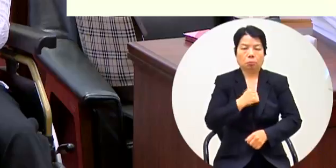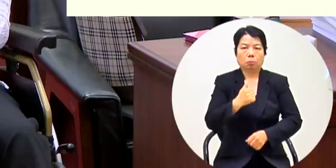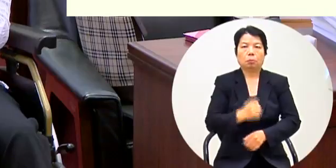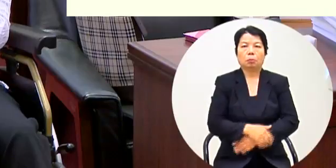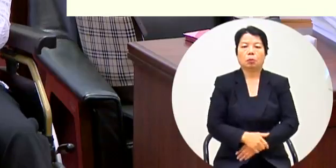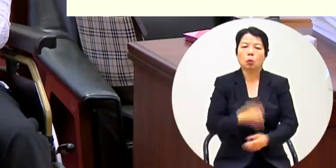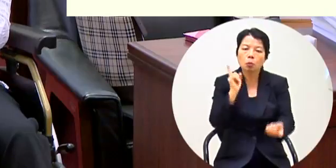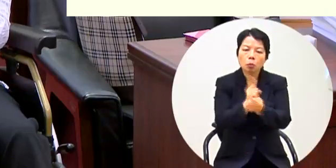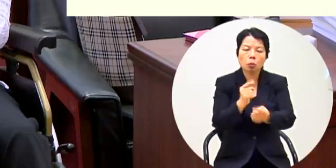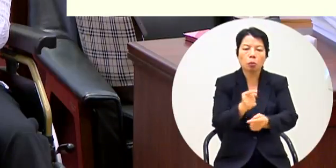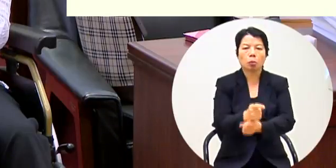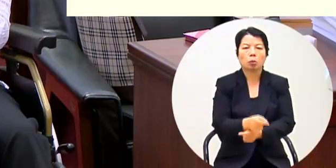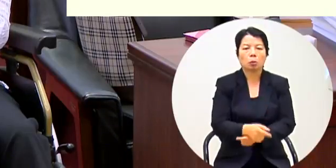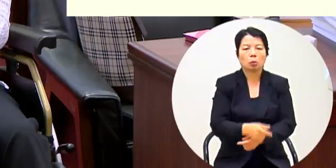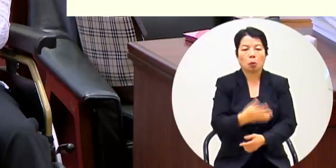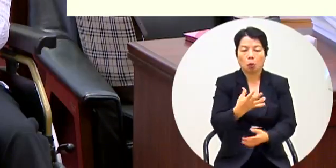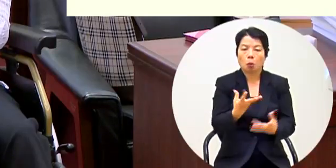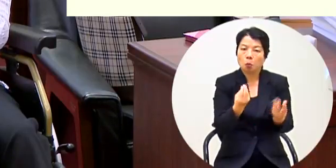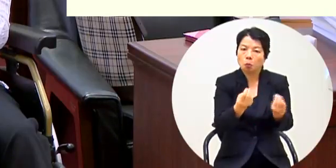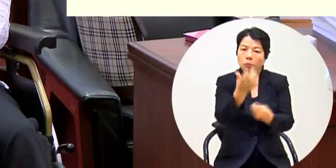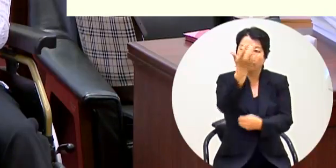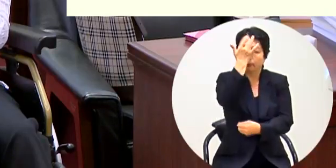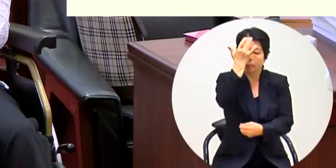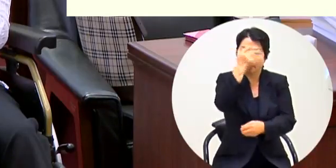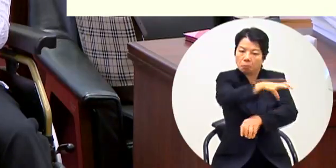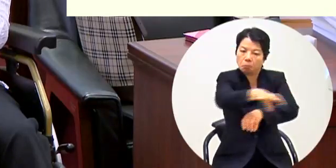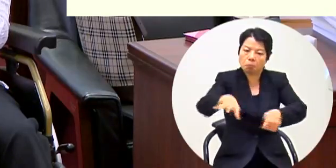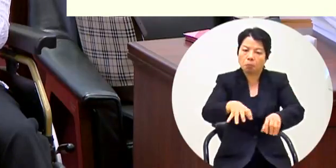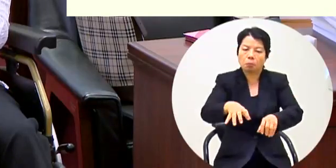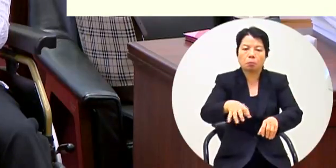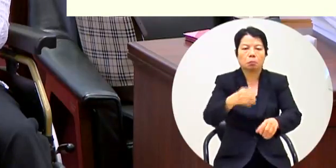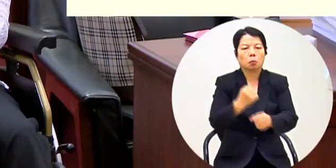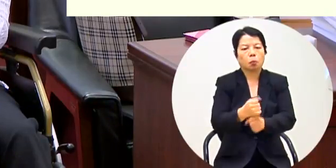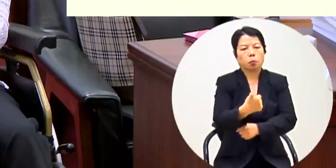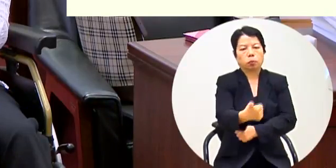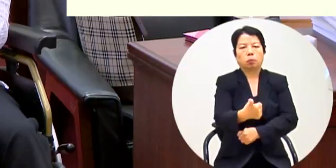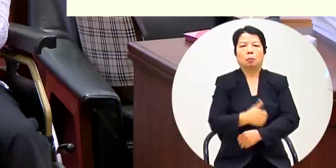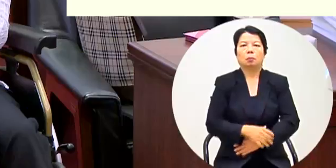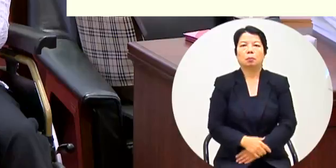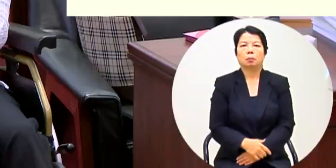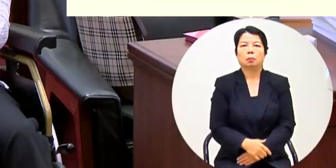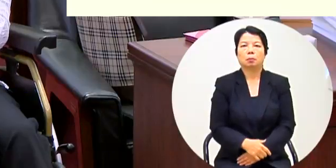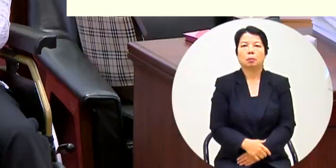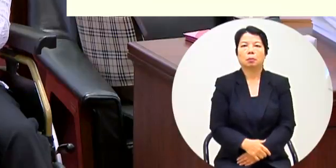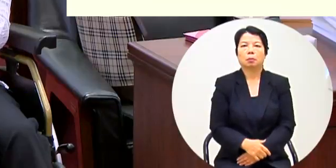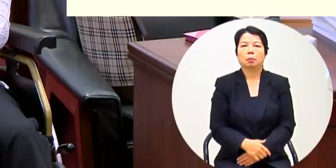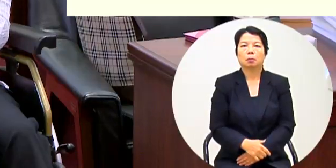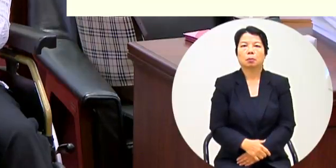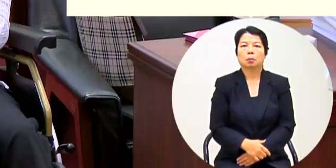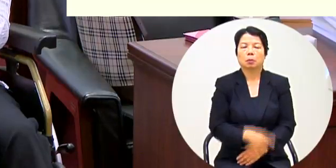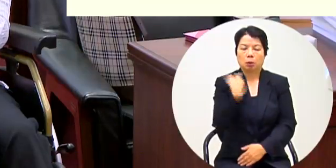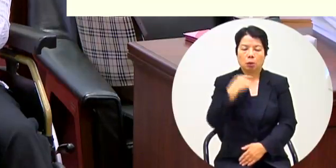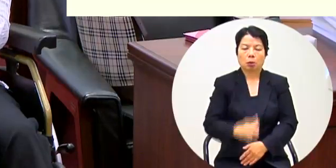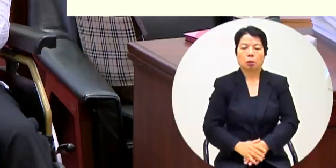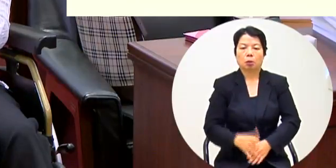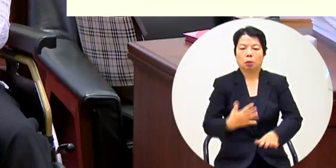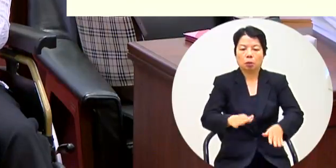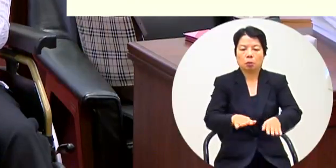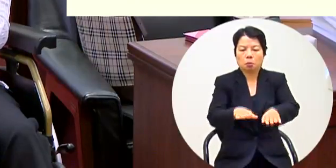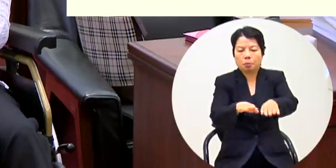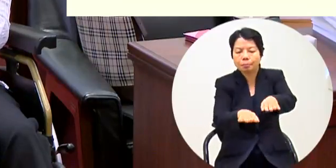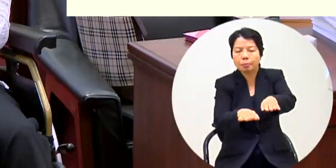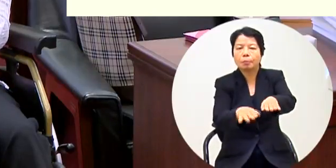呢，营造的就是如此好。好，所以你看到它呢，其实斜坡是很低的，甚至于它是顺着马路